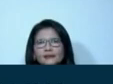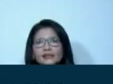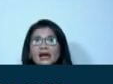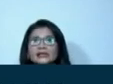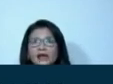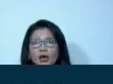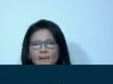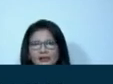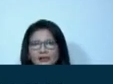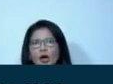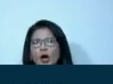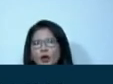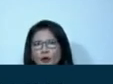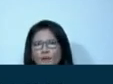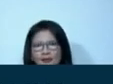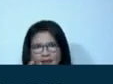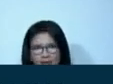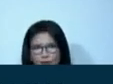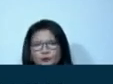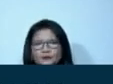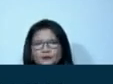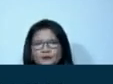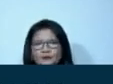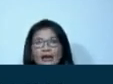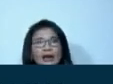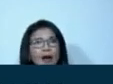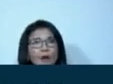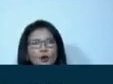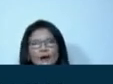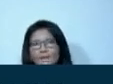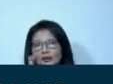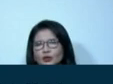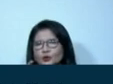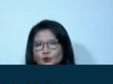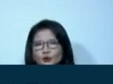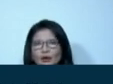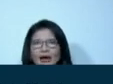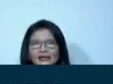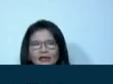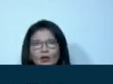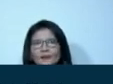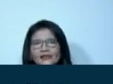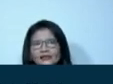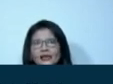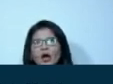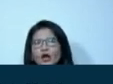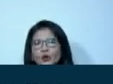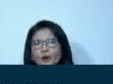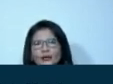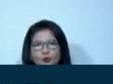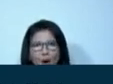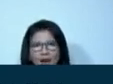ketiga calon presiden ini juga eh memberikan tanggapan dan sanggahan kami kembali tersambung bersama dengan mas Adi